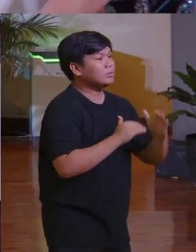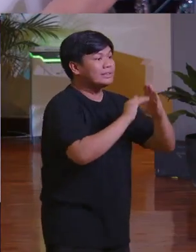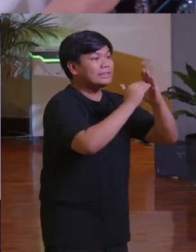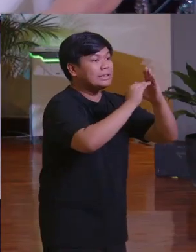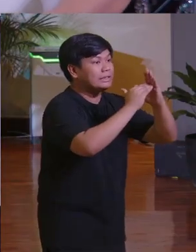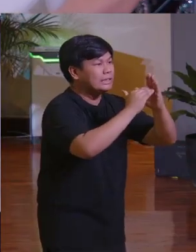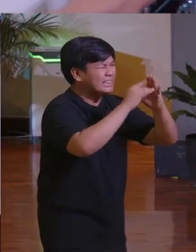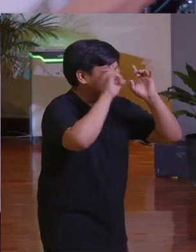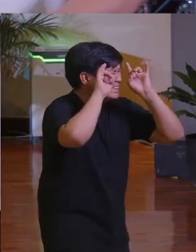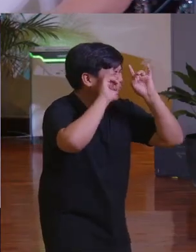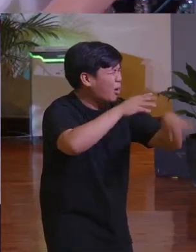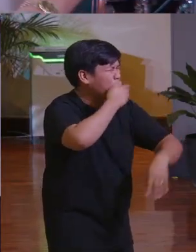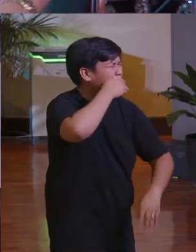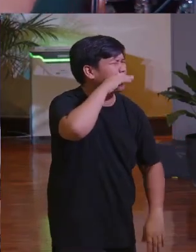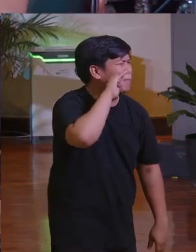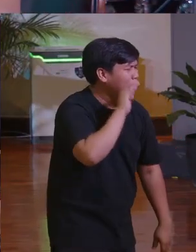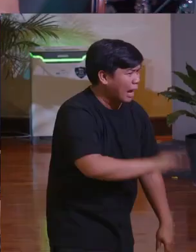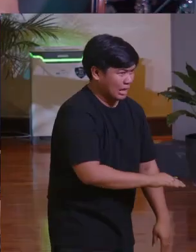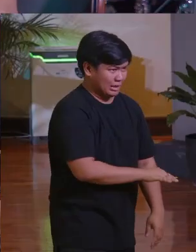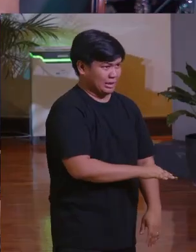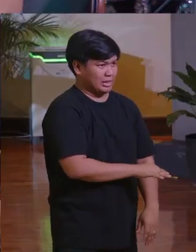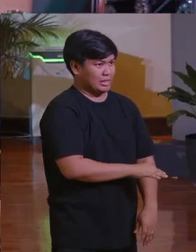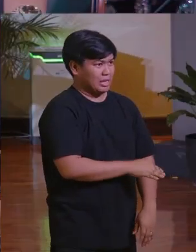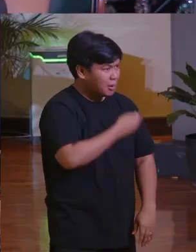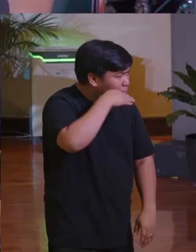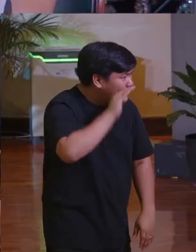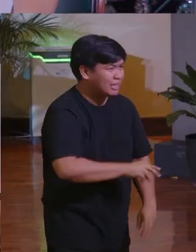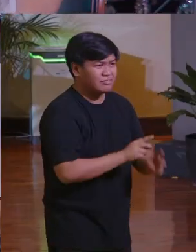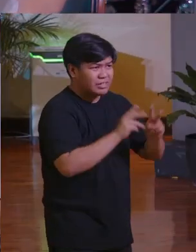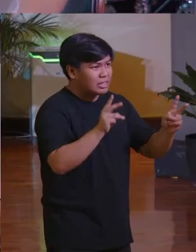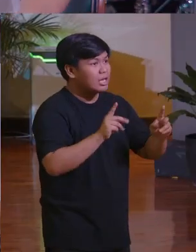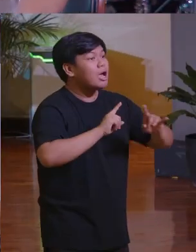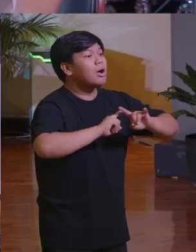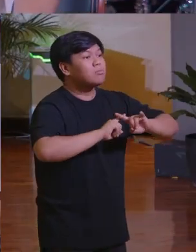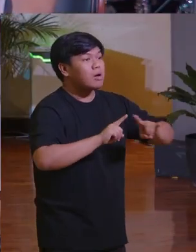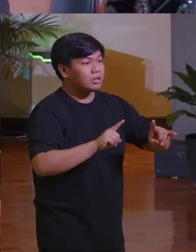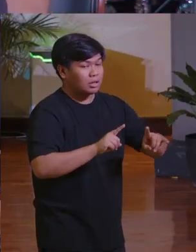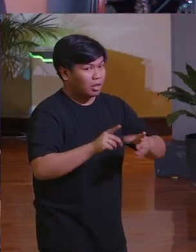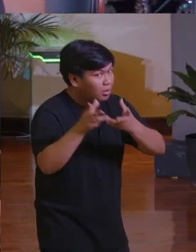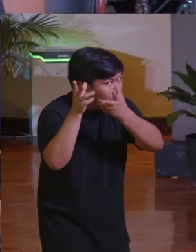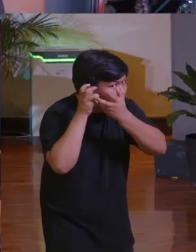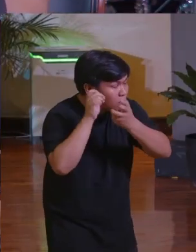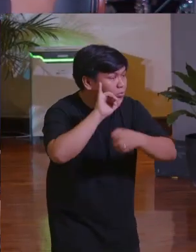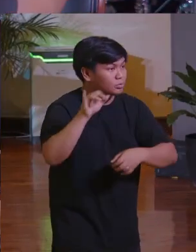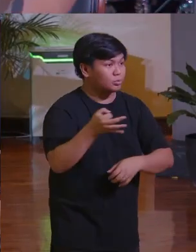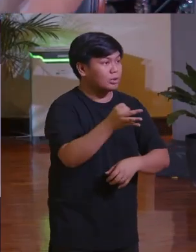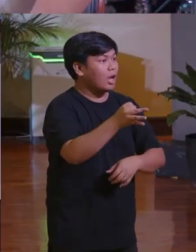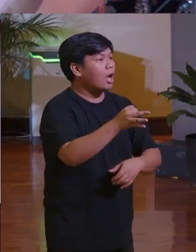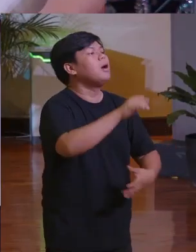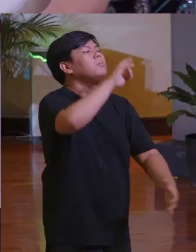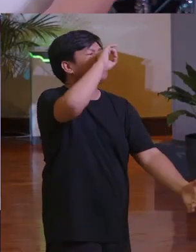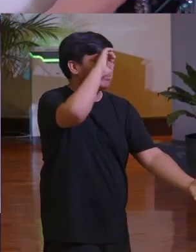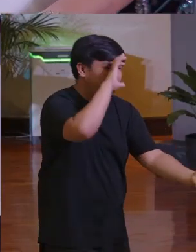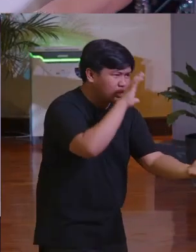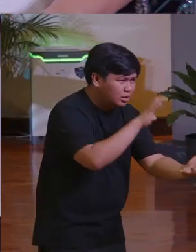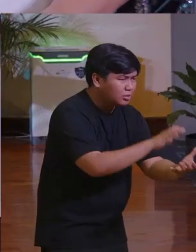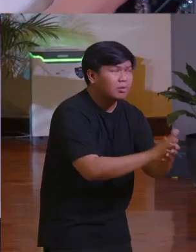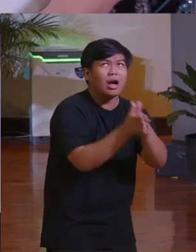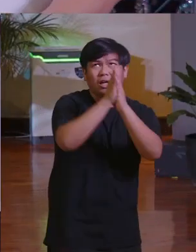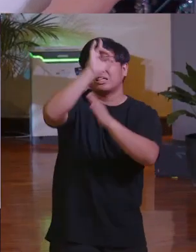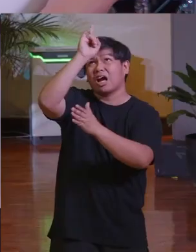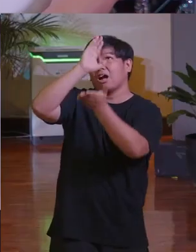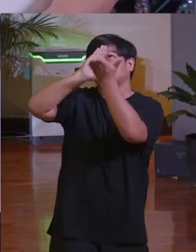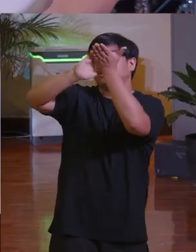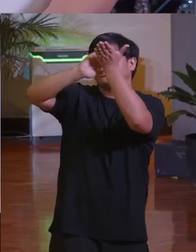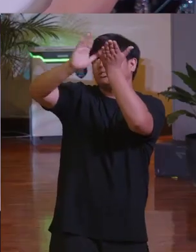ay nagrepent, medyo spoiler alert po, no, sa kwento ni Jonah, nagrepent at